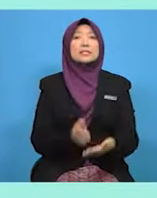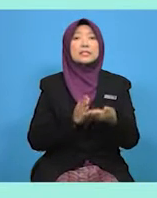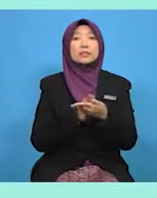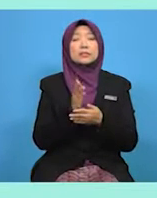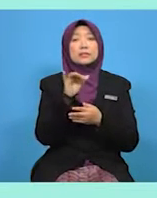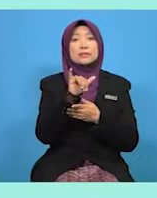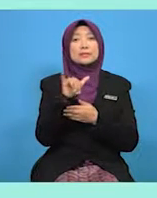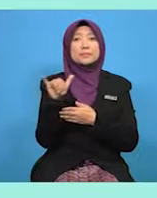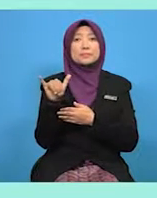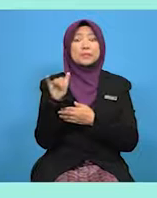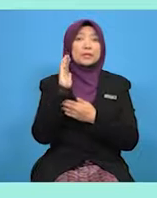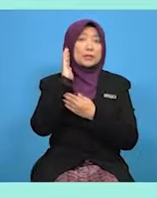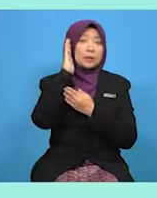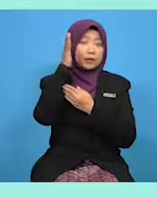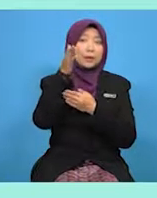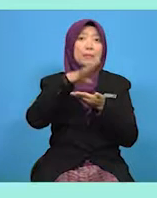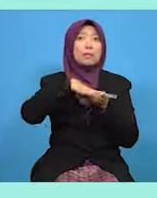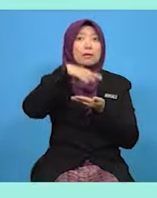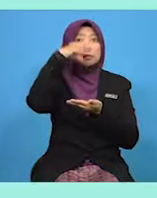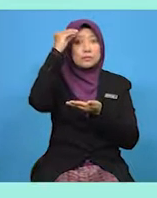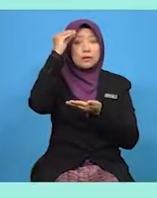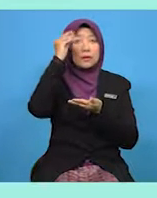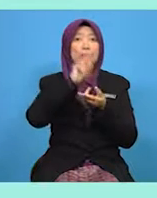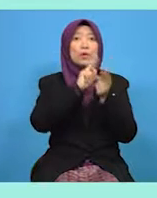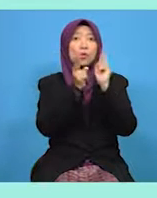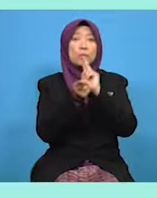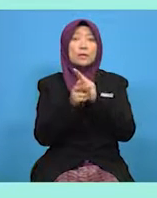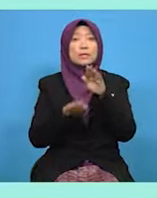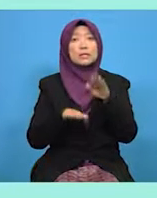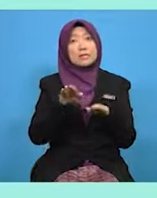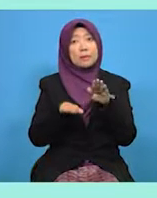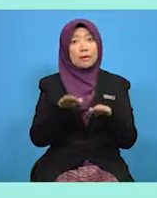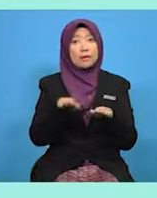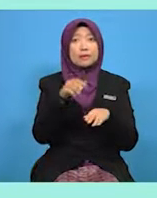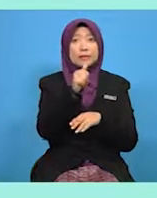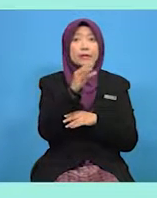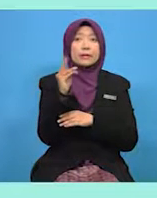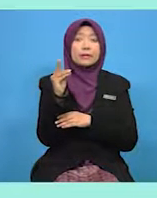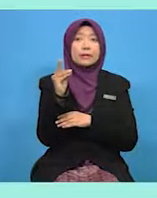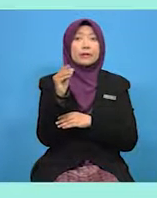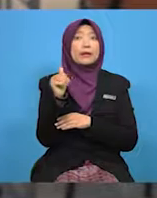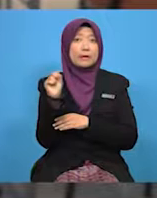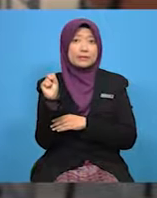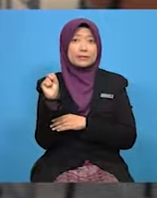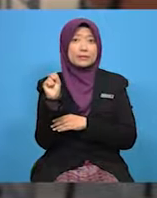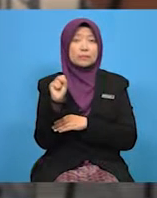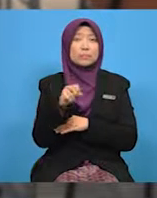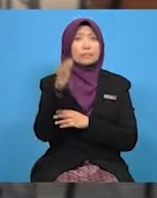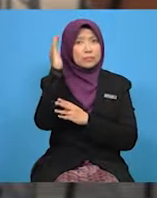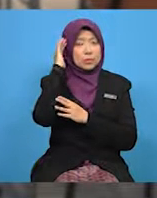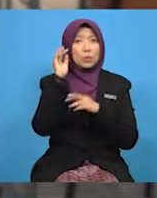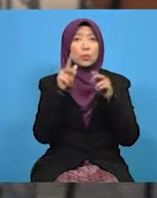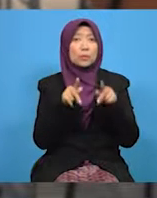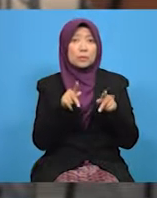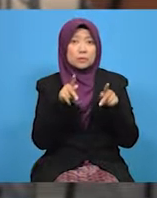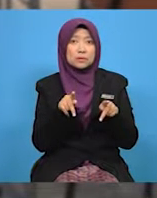Seterusnya, kita akan belajar mengenai perubahan keseimbangan AD-AS. Tahukah